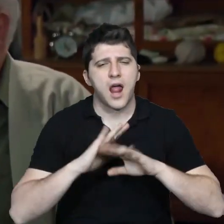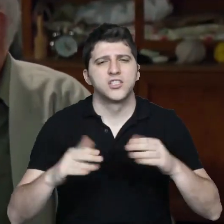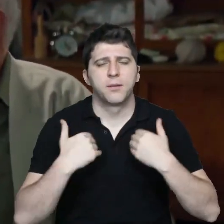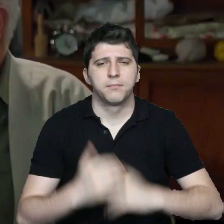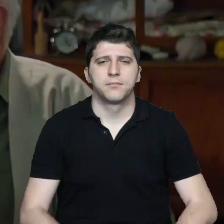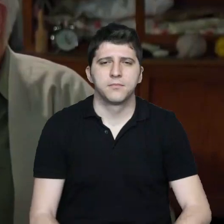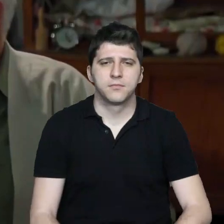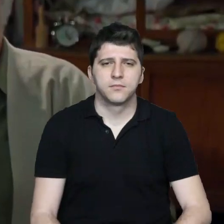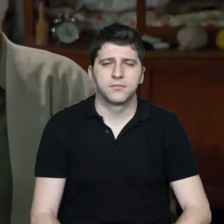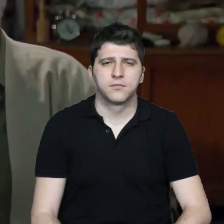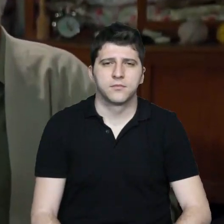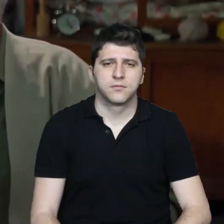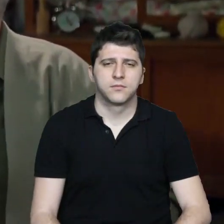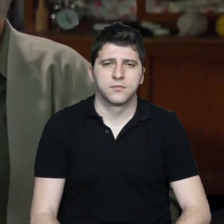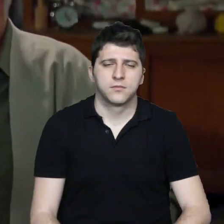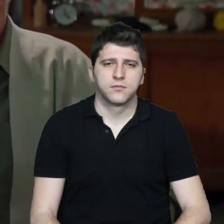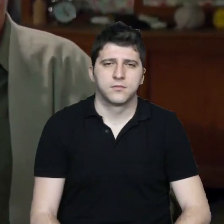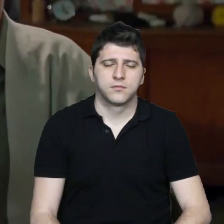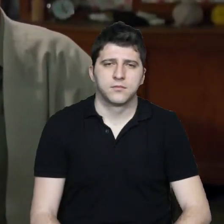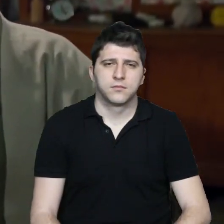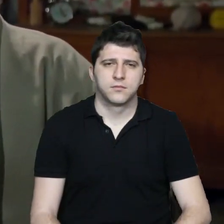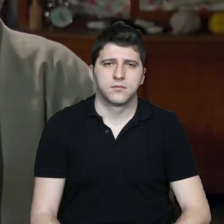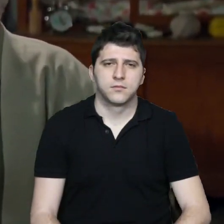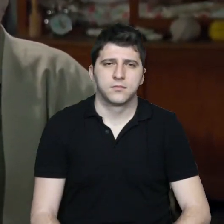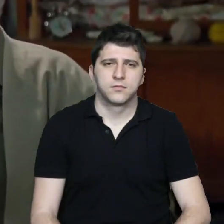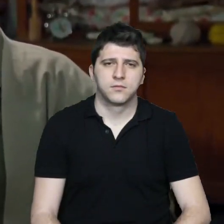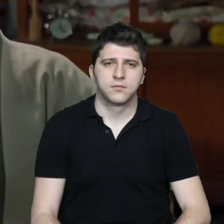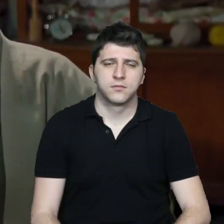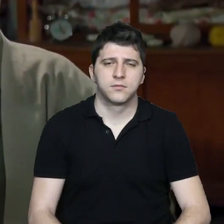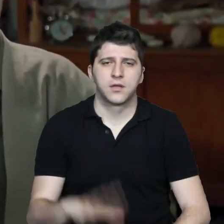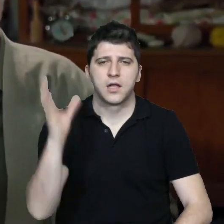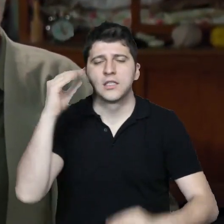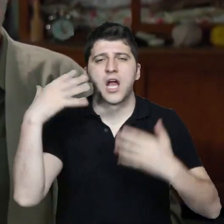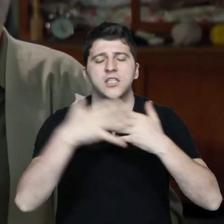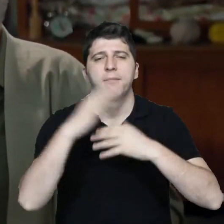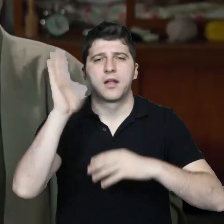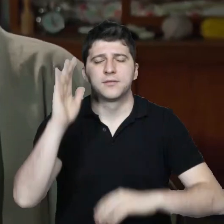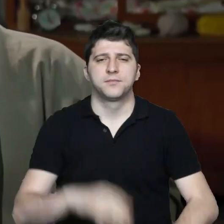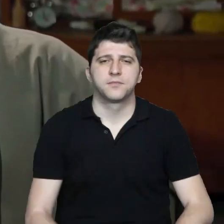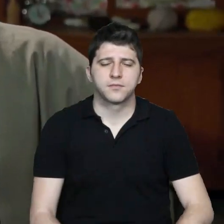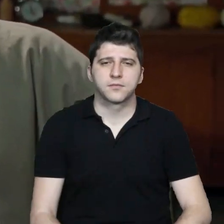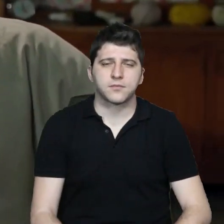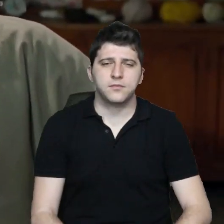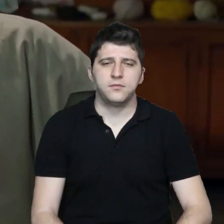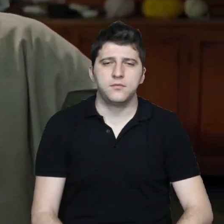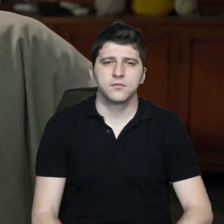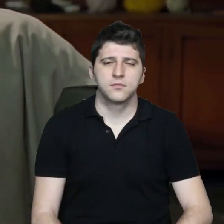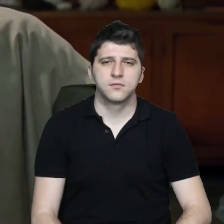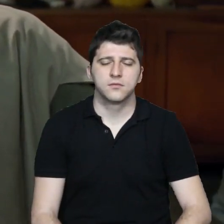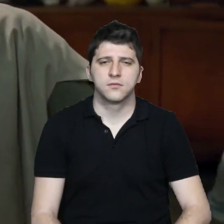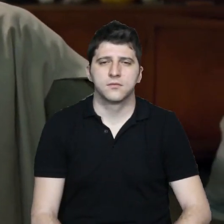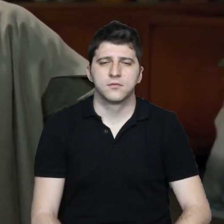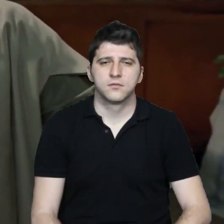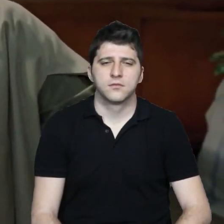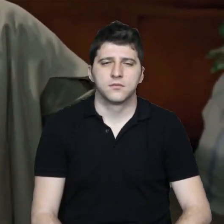halledeceğim baba. Sen işine. Eğilip çantasını yerden aldı. Hadi iyi akşamlar. Sırtına da kambur numarası yapmak için bir